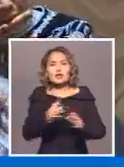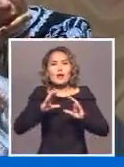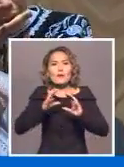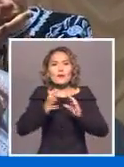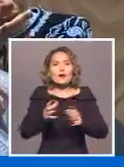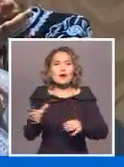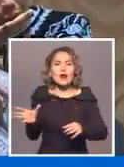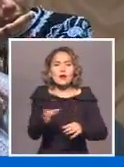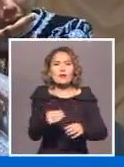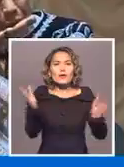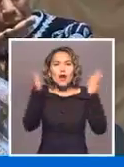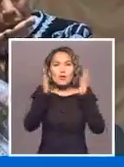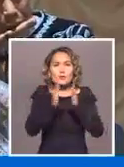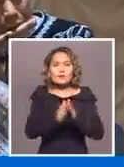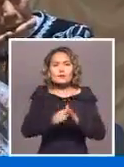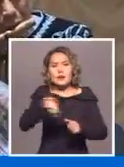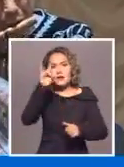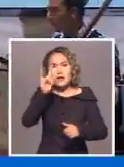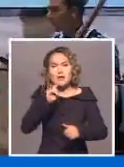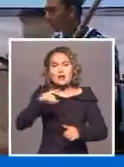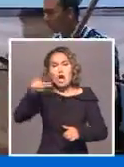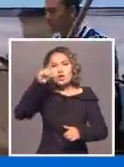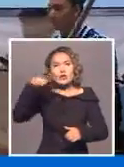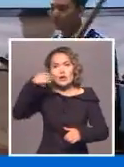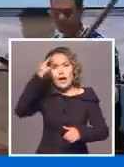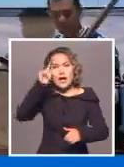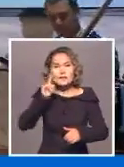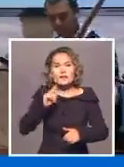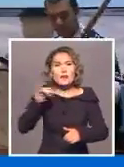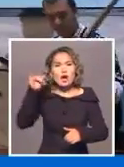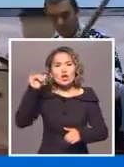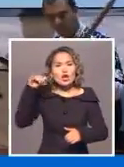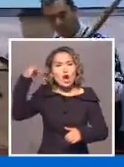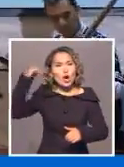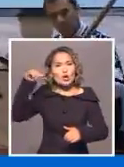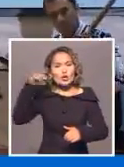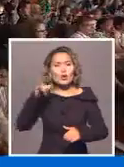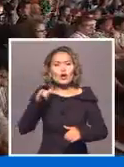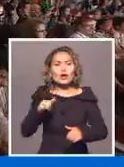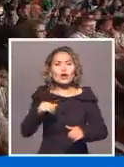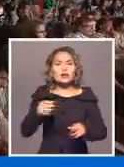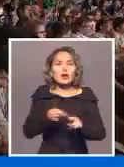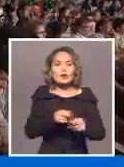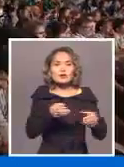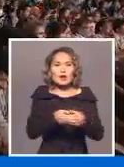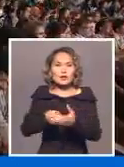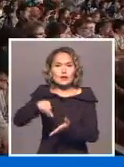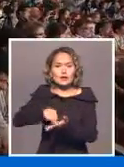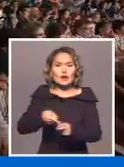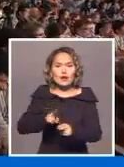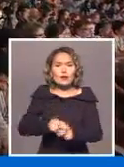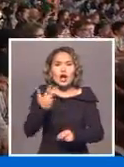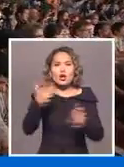конференциясы аясындағы музыка кешінде Қазақстан, Түркия, Әзірбайжан мен ұйғыр музыканттары өнерлерін көрсетуде. Үш күнге созылатын концертте